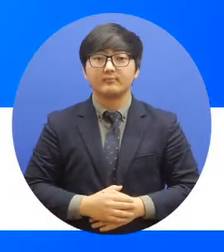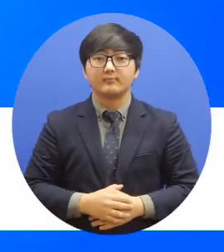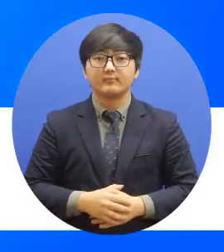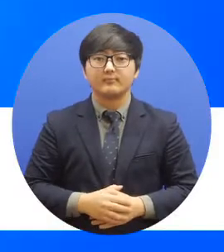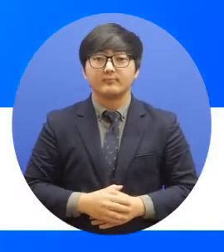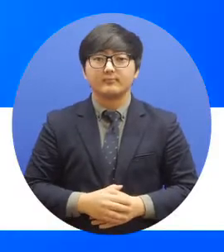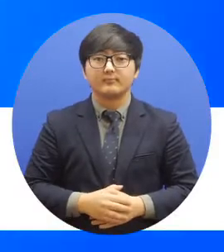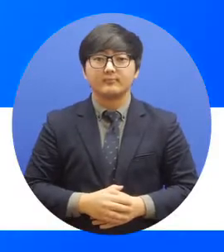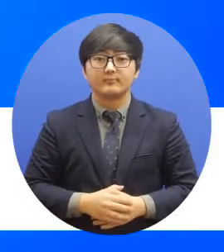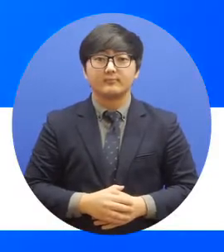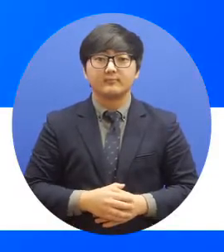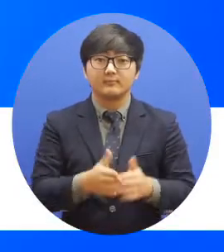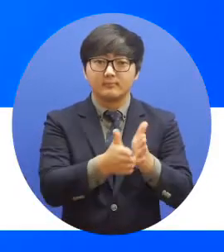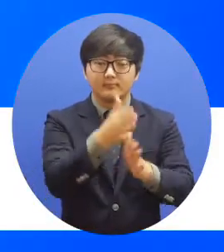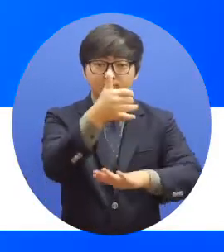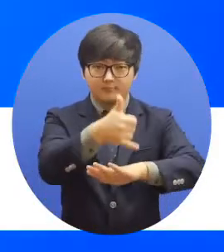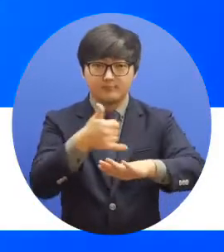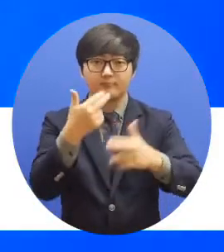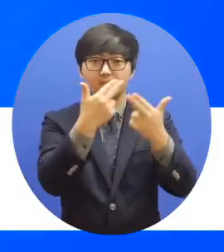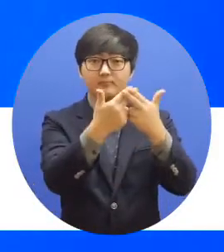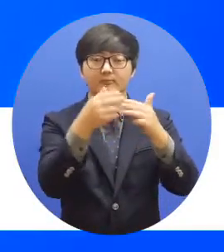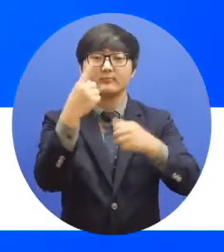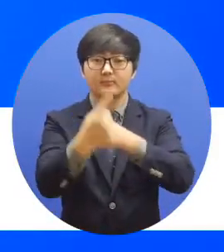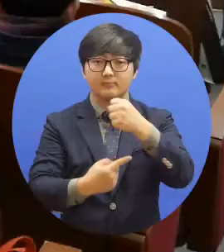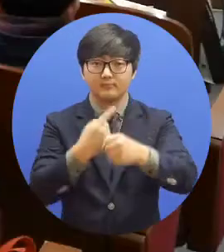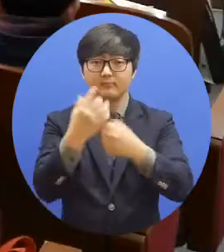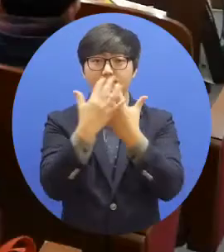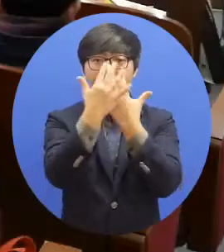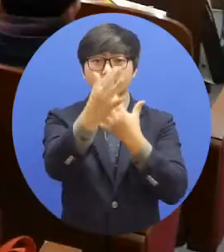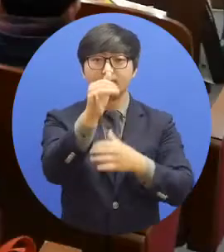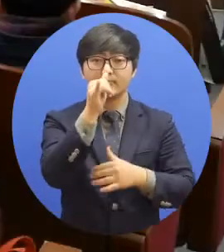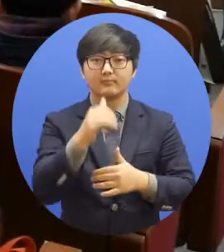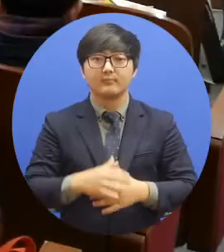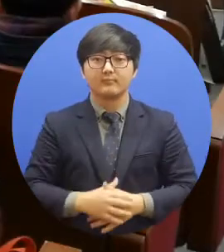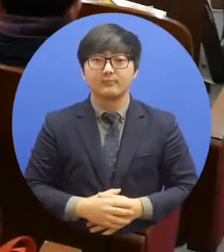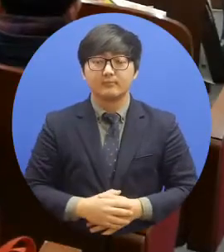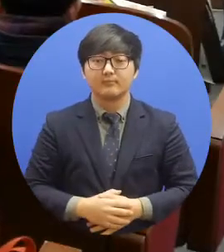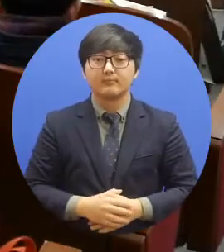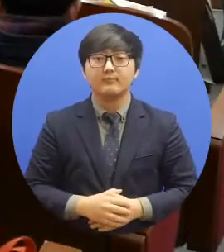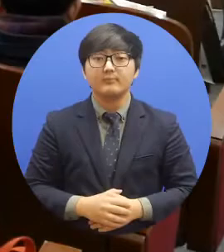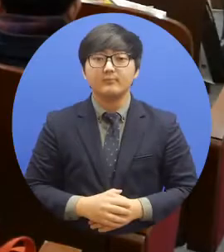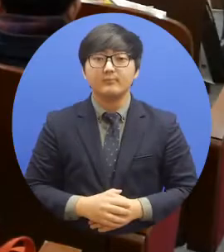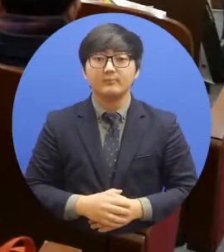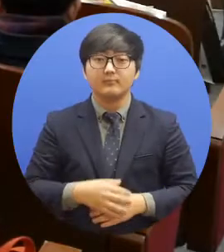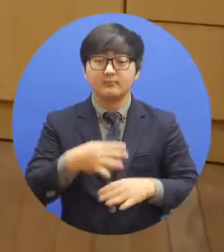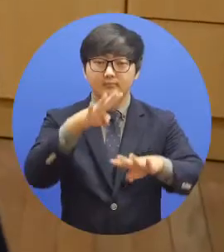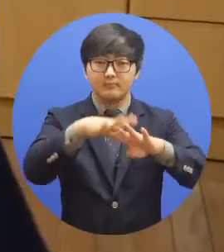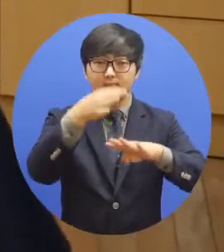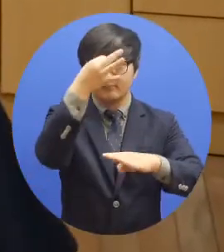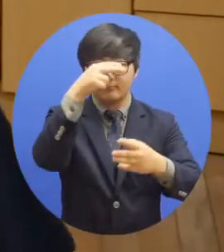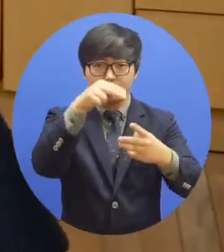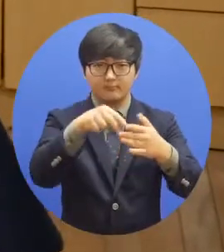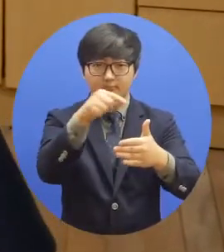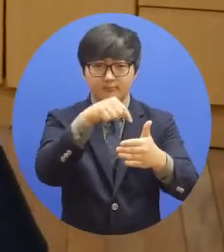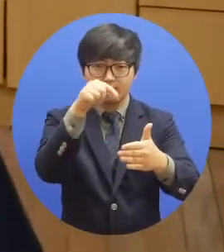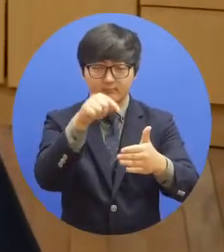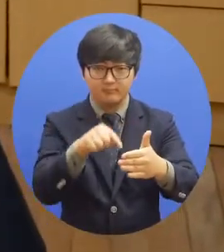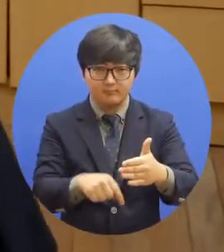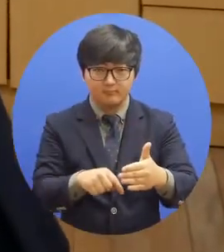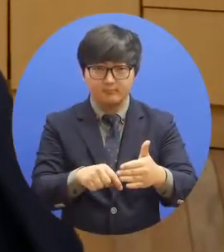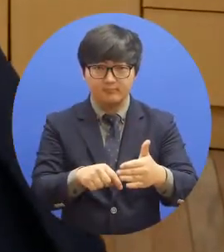공주시 귀농인협의회 연시총회가 개최됐습니다. 지난 2일 공주시 농업기술센터